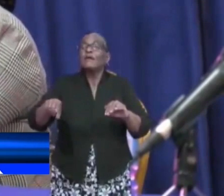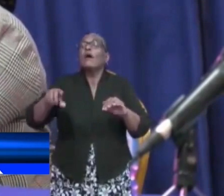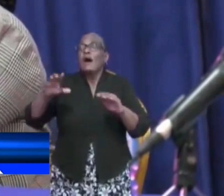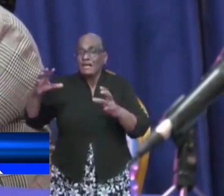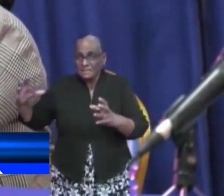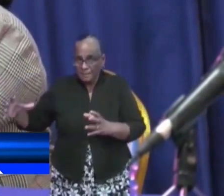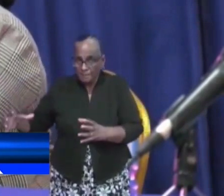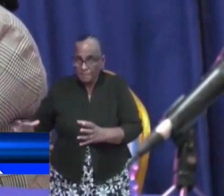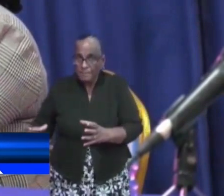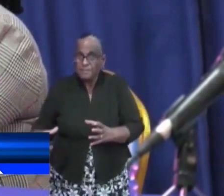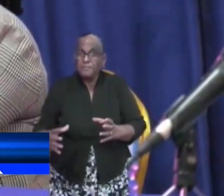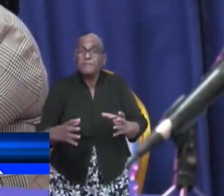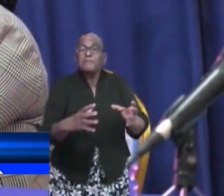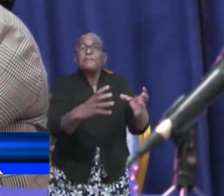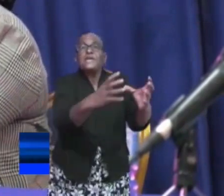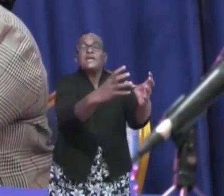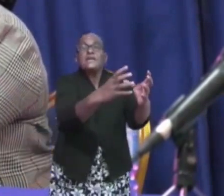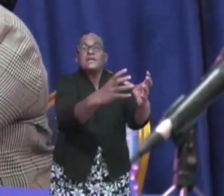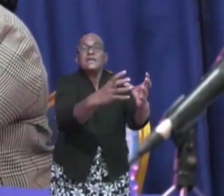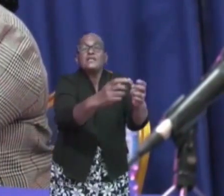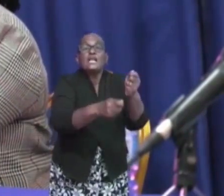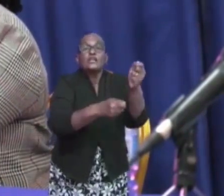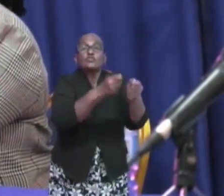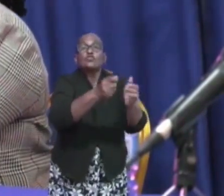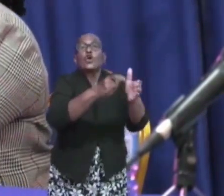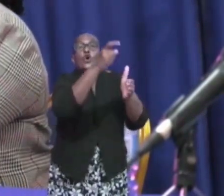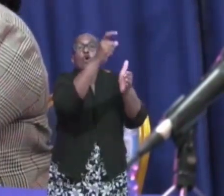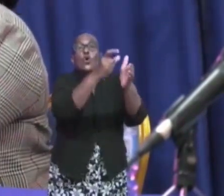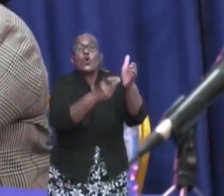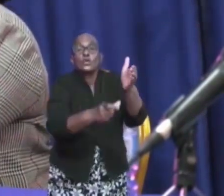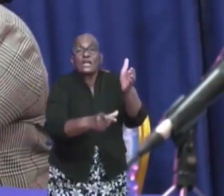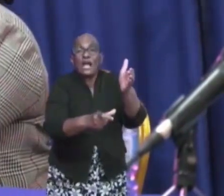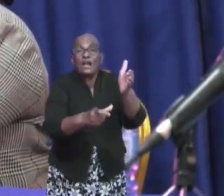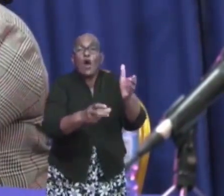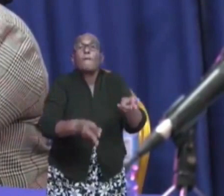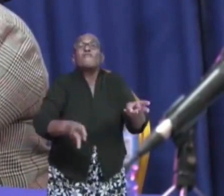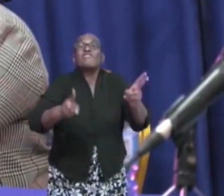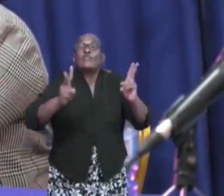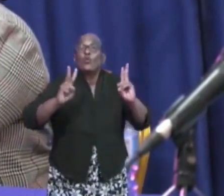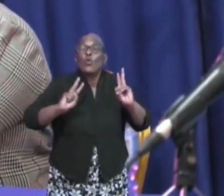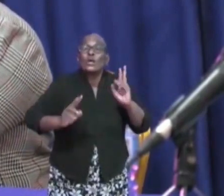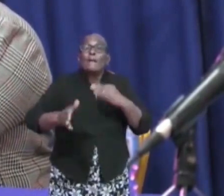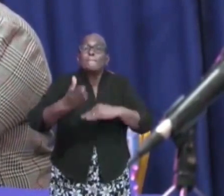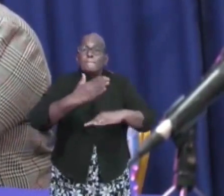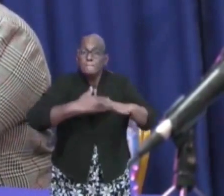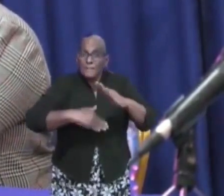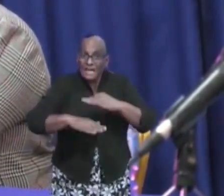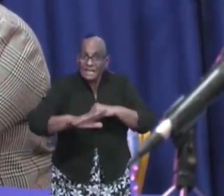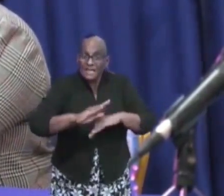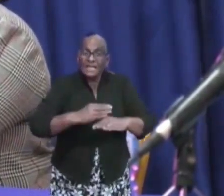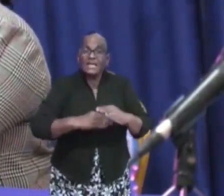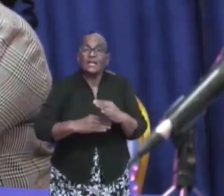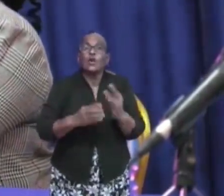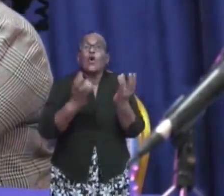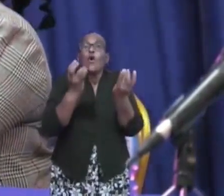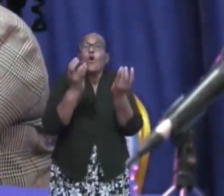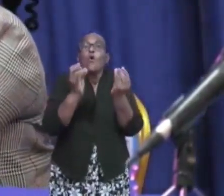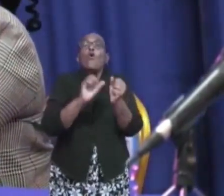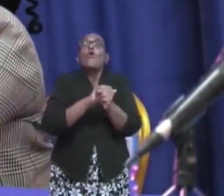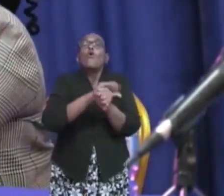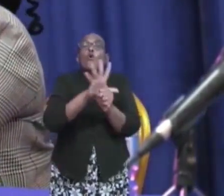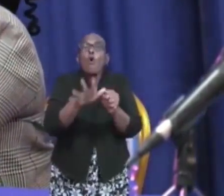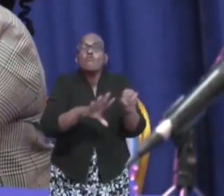o charengo na Zorghotel wan verantwoord fasi wan lekfa untaki fa de mus dwing na in